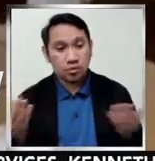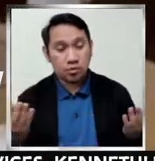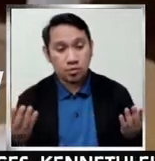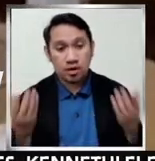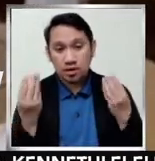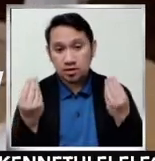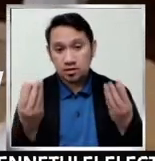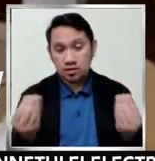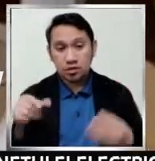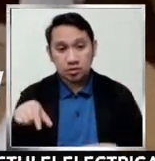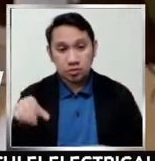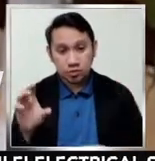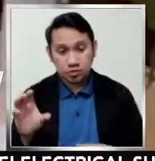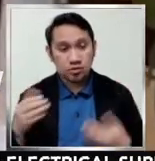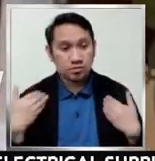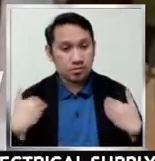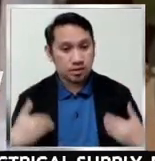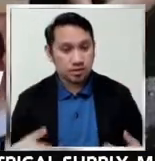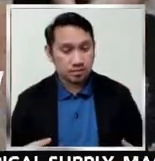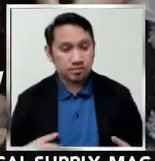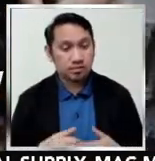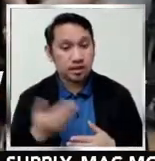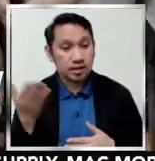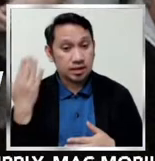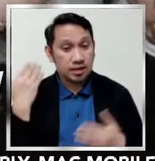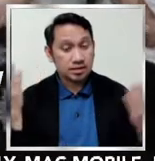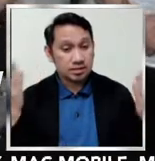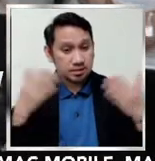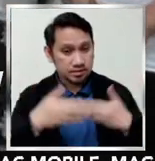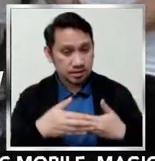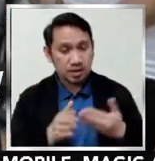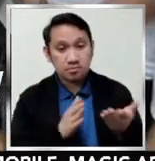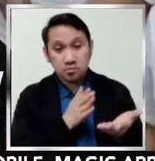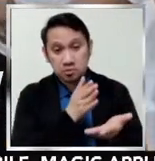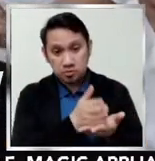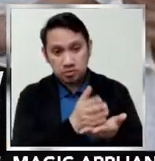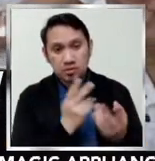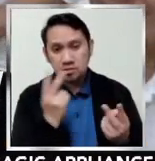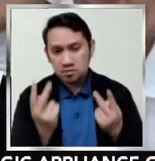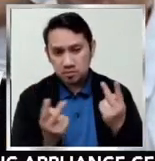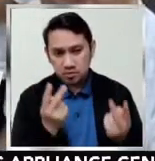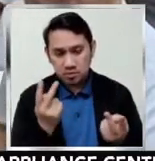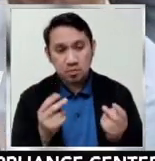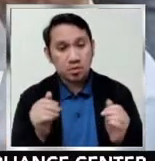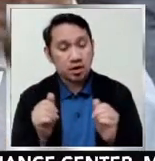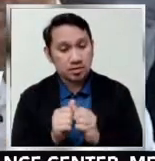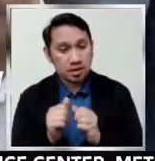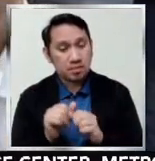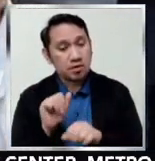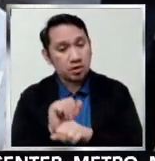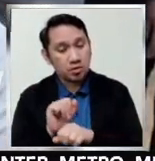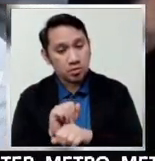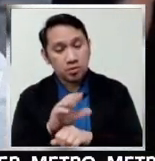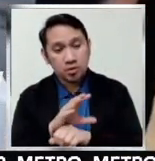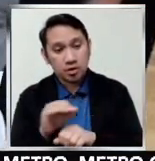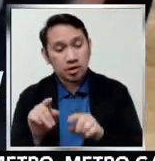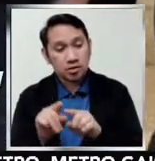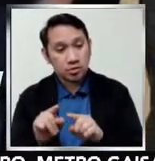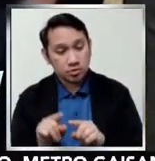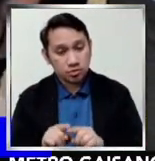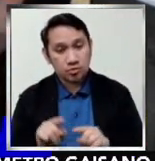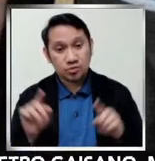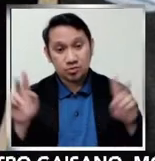Ricky. Kagabi, sama-samang dumalaw sa kanya ang mga dating katrabaho at kapwa mainstay host ng That's Entertainment.